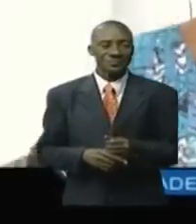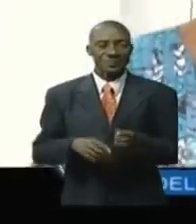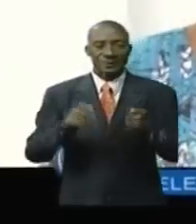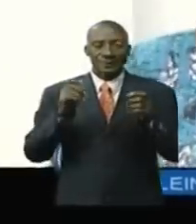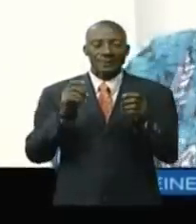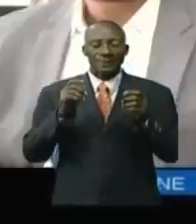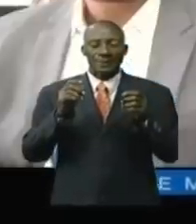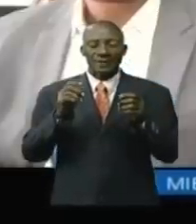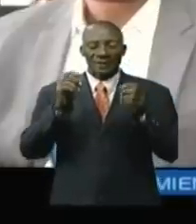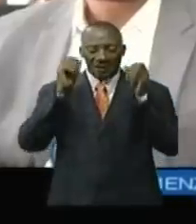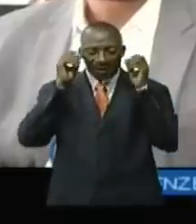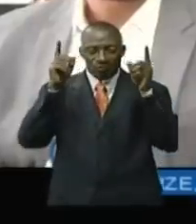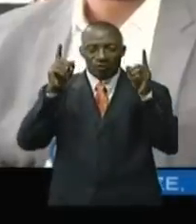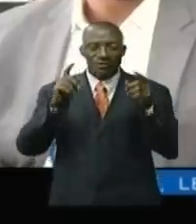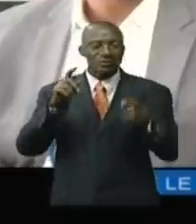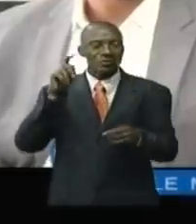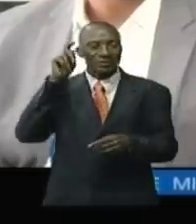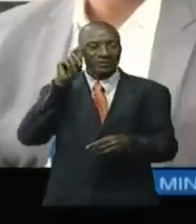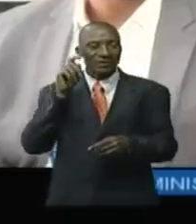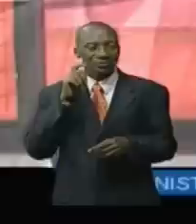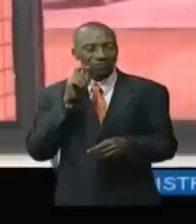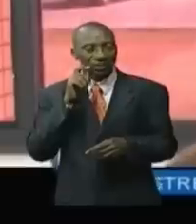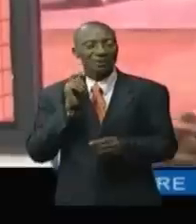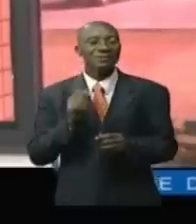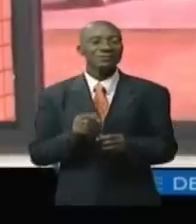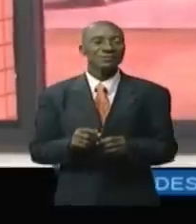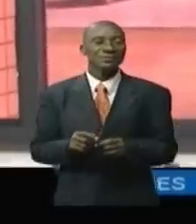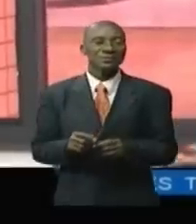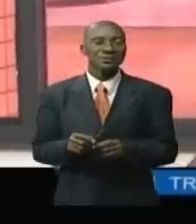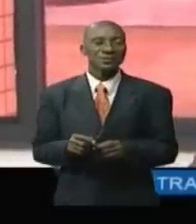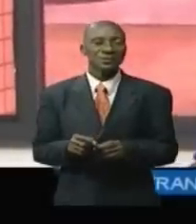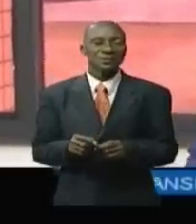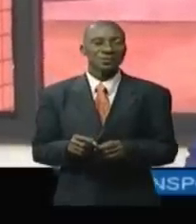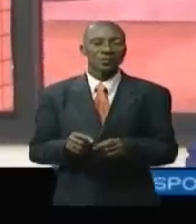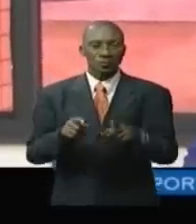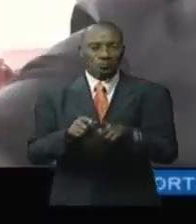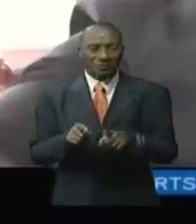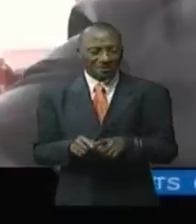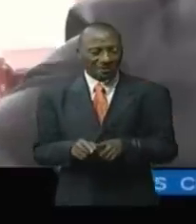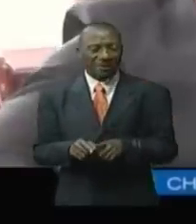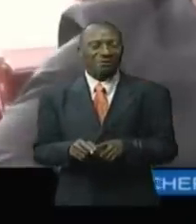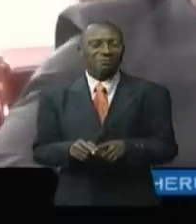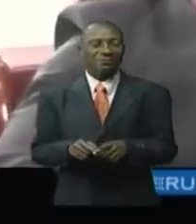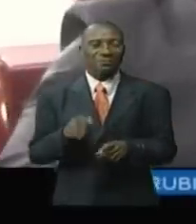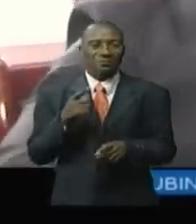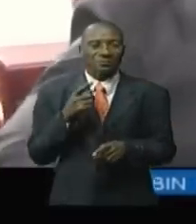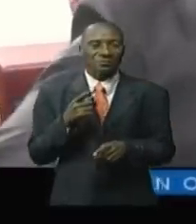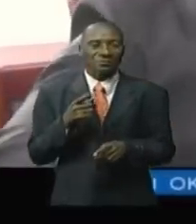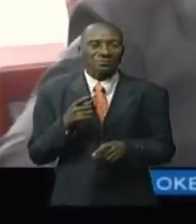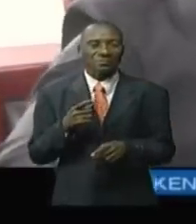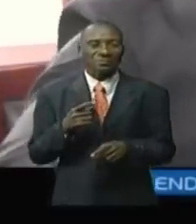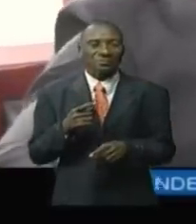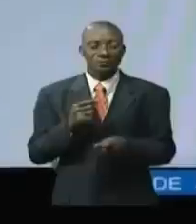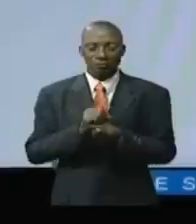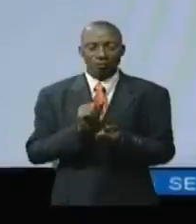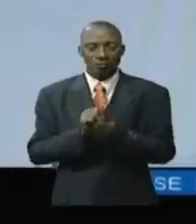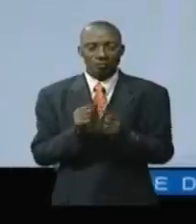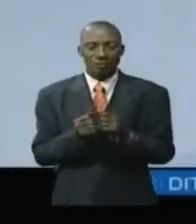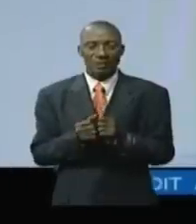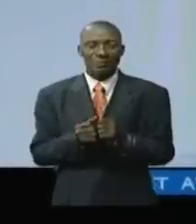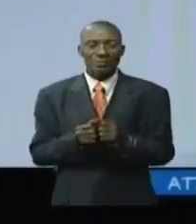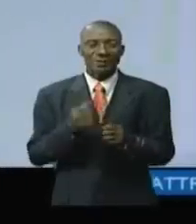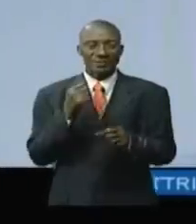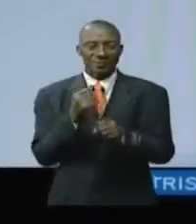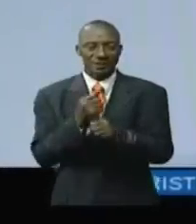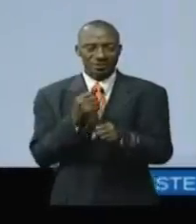sexuelle complète mettent leurs intelligences ensemble pour produire les référentiels de métiers et des compétences devant conduire